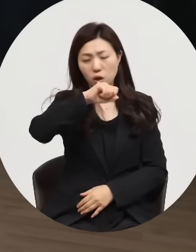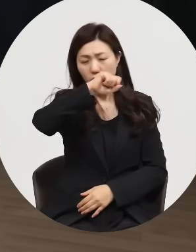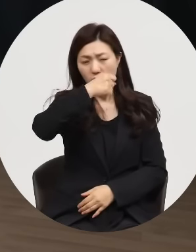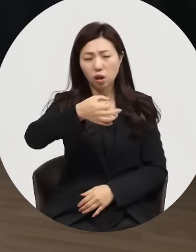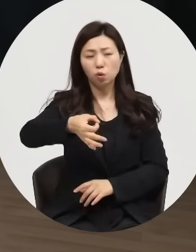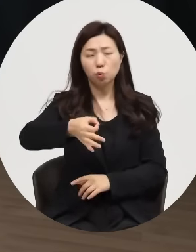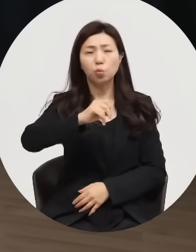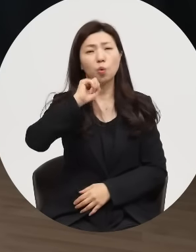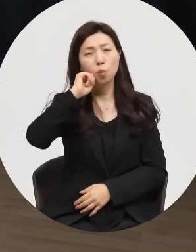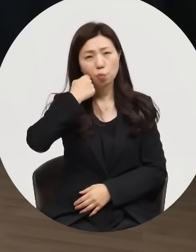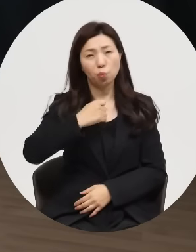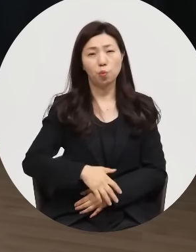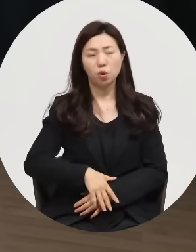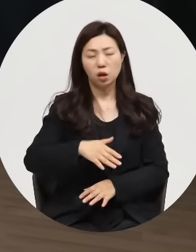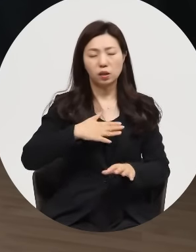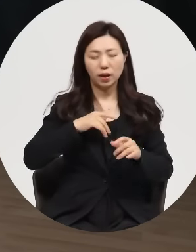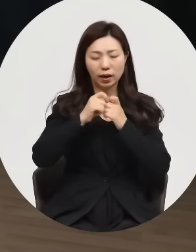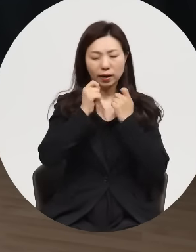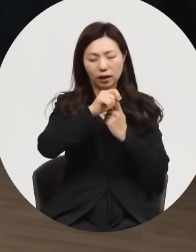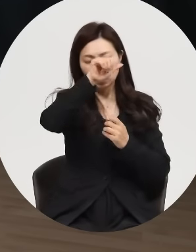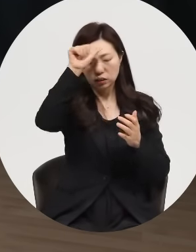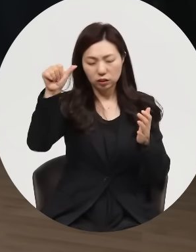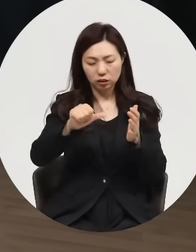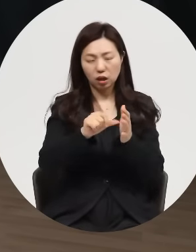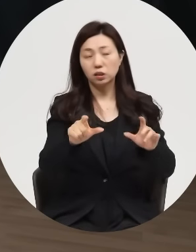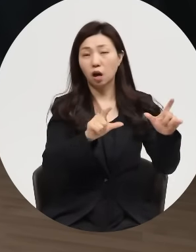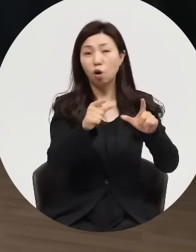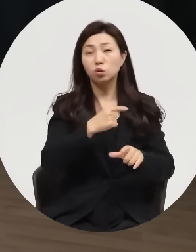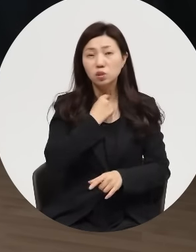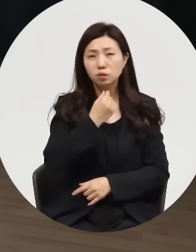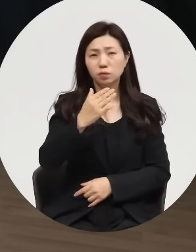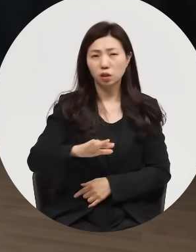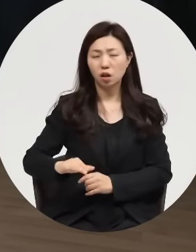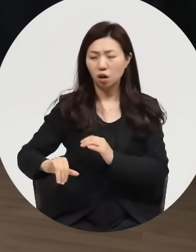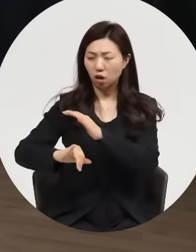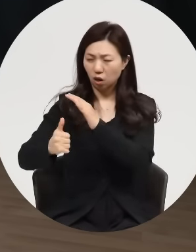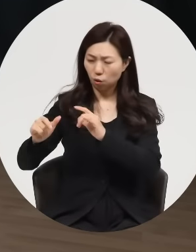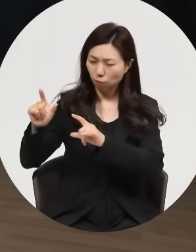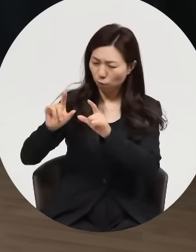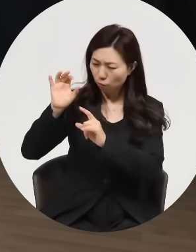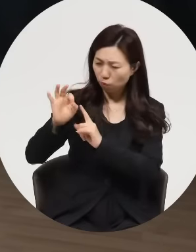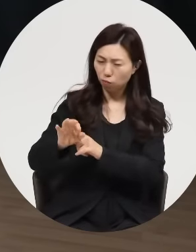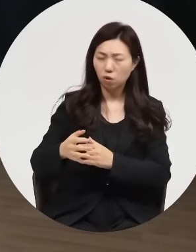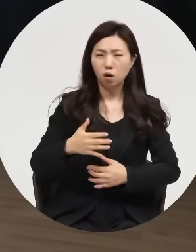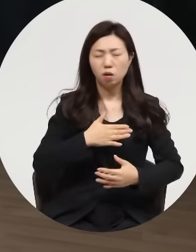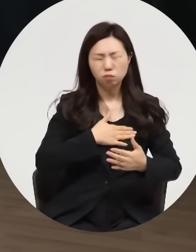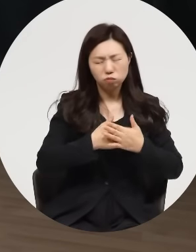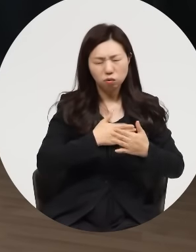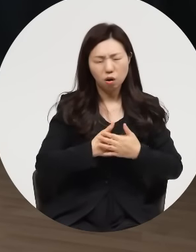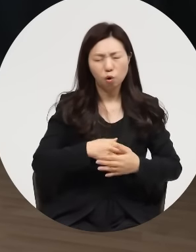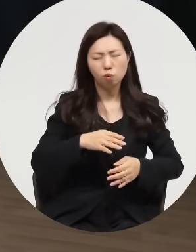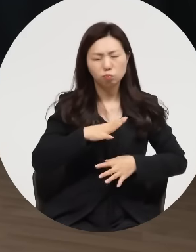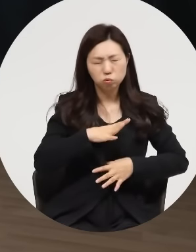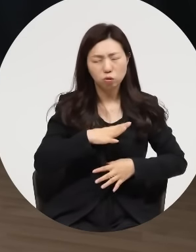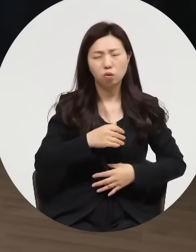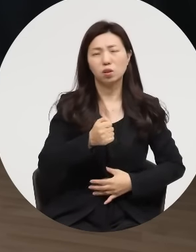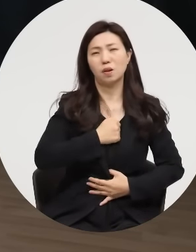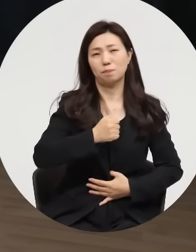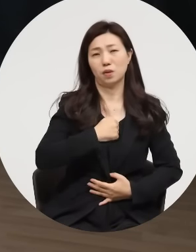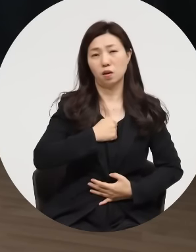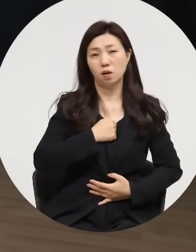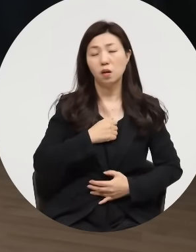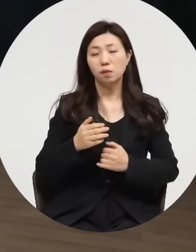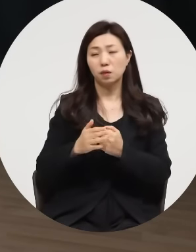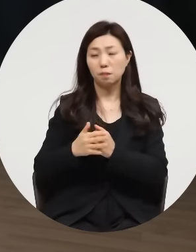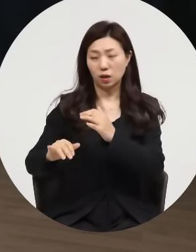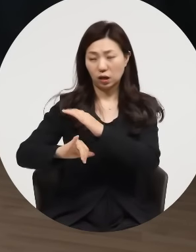힘들고 또제 인생을 살아가고 싶은데 가족들을 생각하면 무섭고 답답하고 불안합니다. 그래서 가족들을